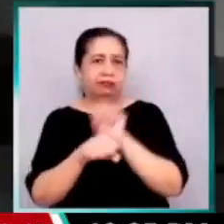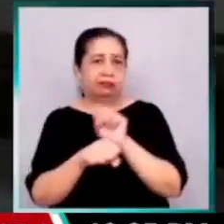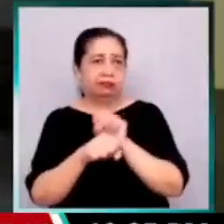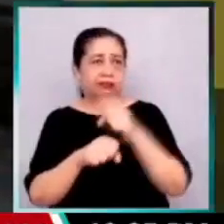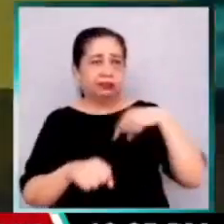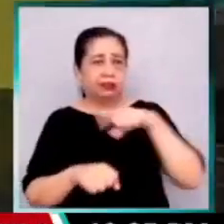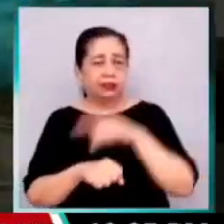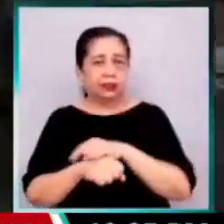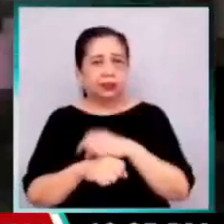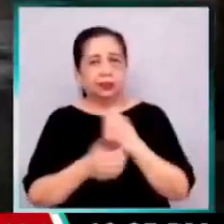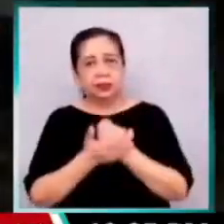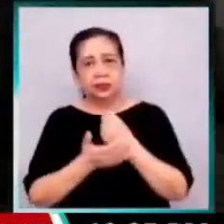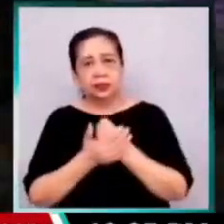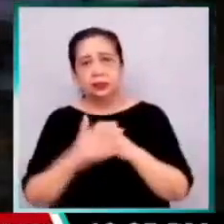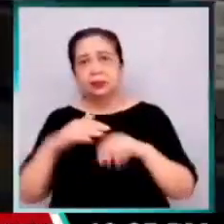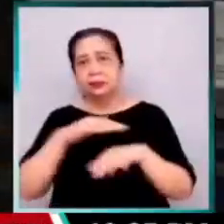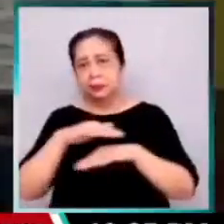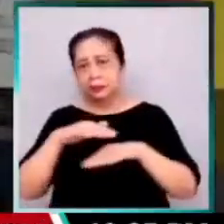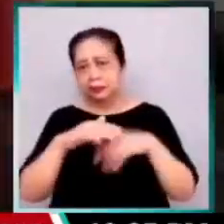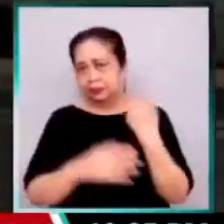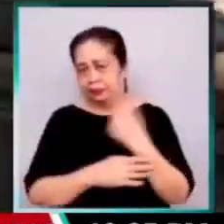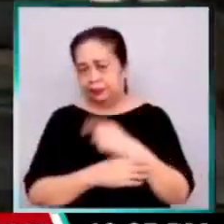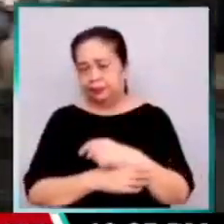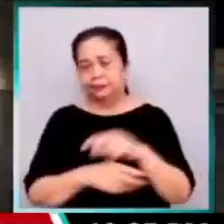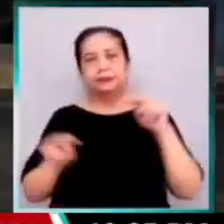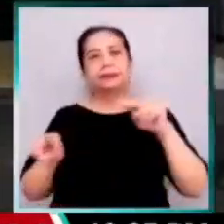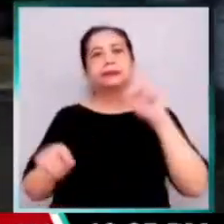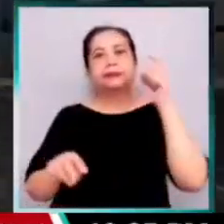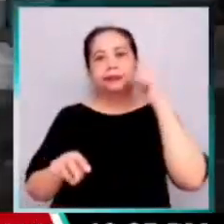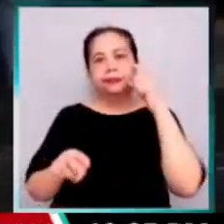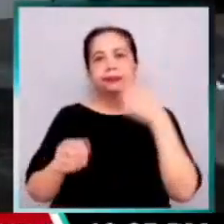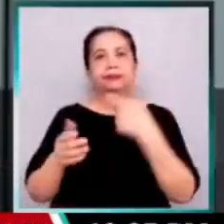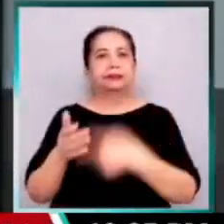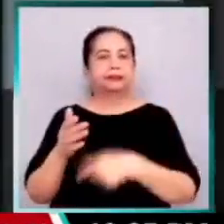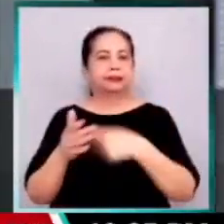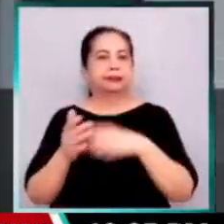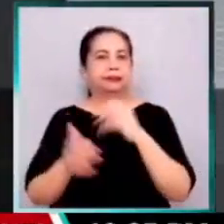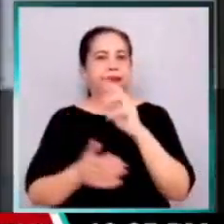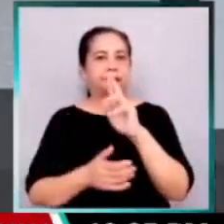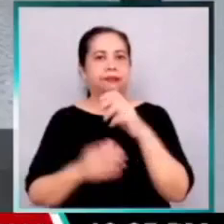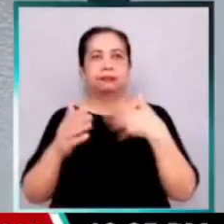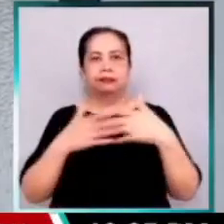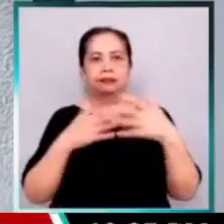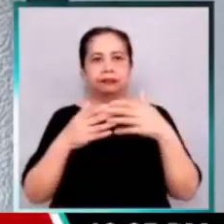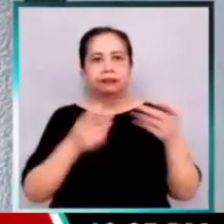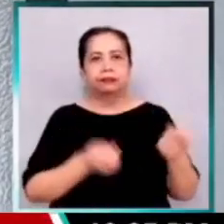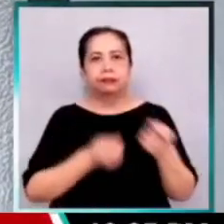wage. Babantayan naman daw ng gobyerno ang singil ng MRT kahit nasa pribadong operasyon nito.